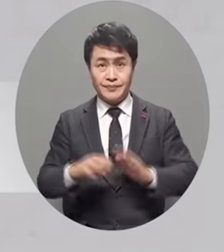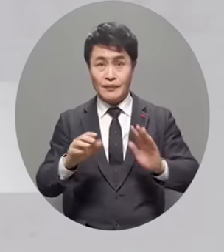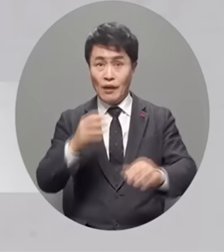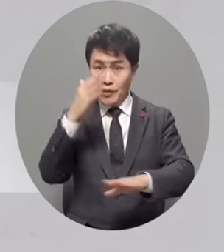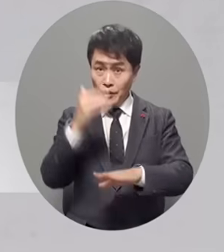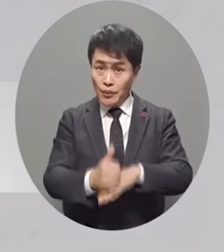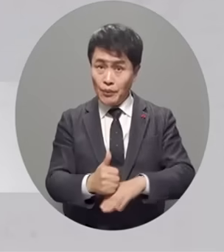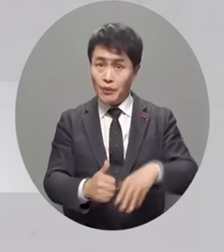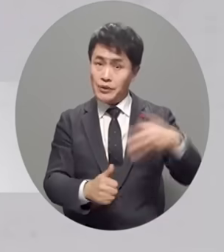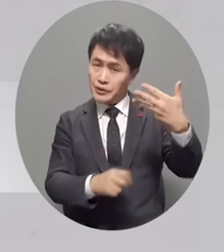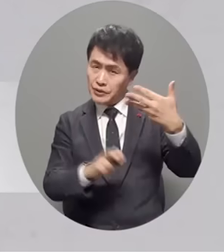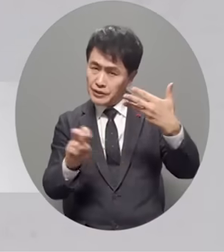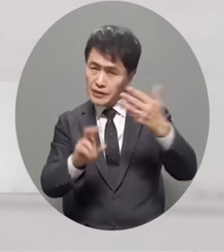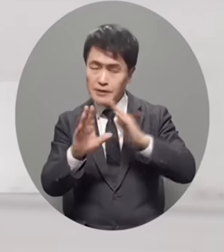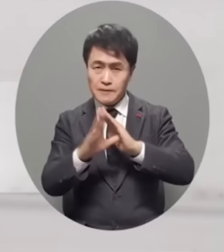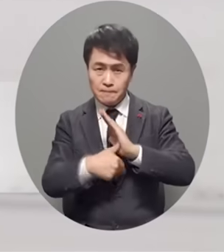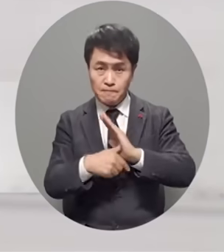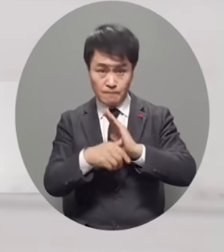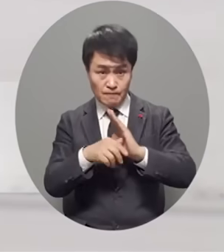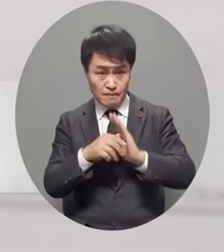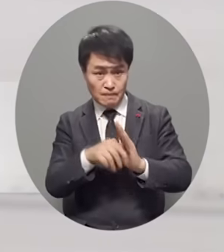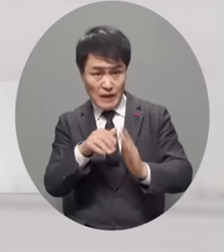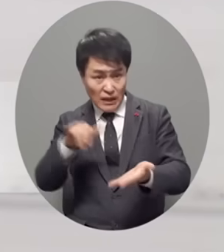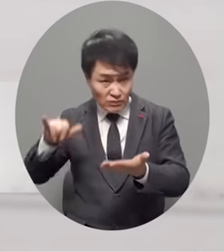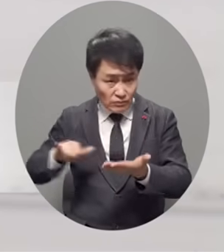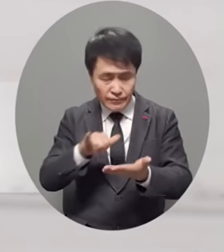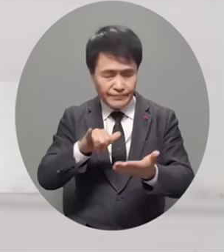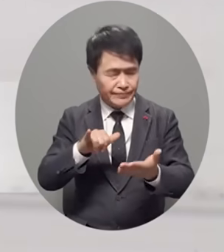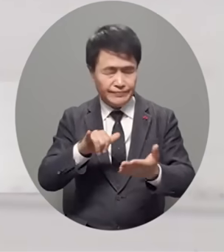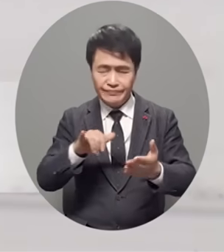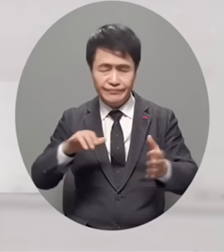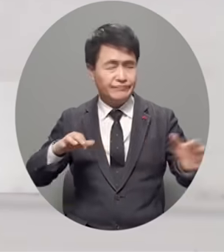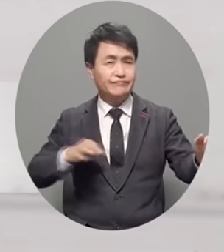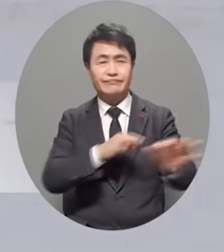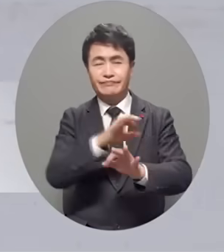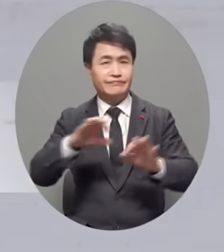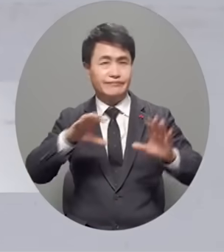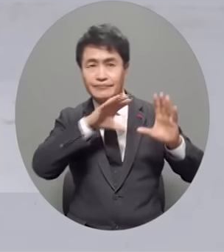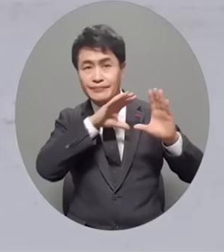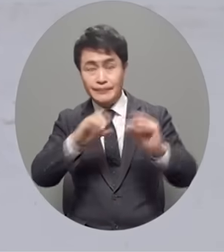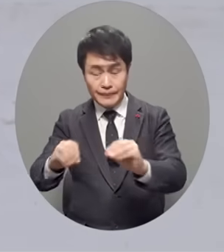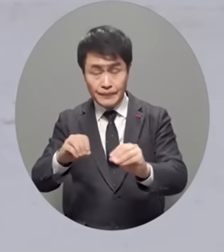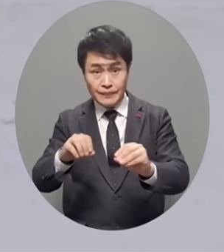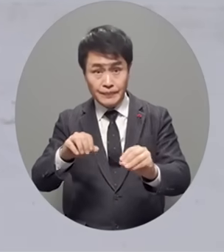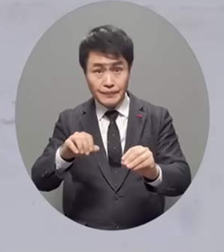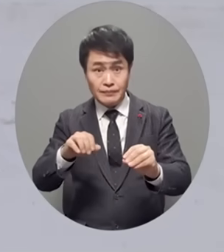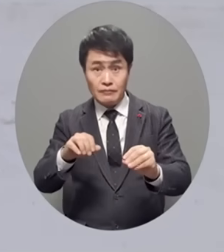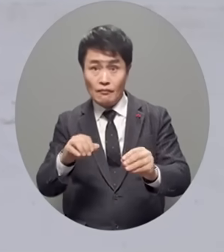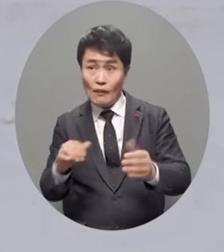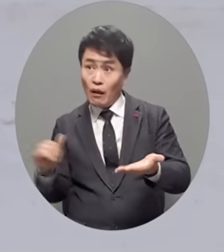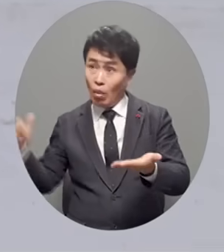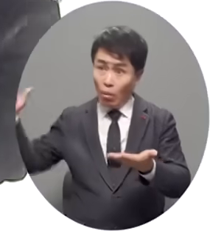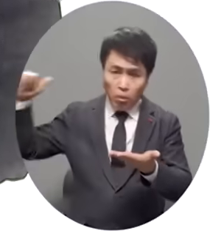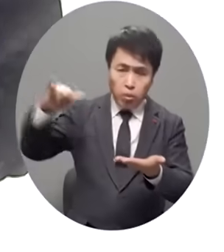오전 8시 20분 활주로 운영이 전면 중단됐고 항공기 9편이 착륙을 하지 못하고